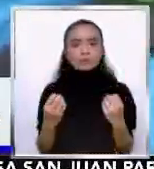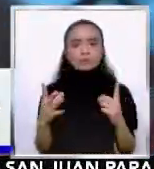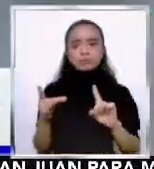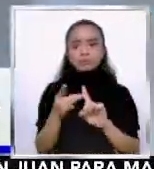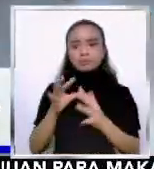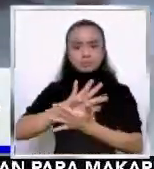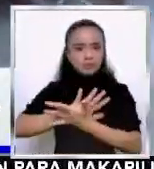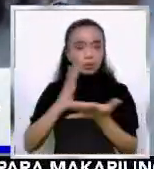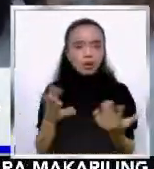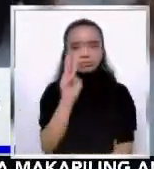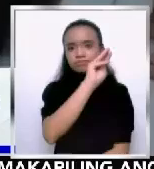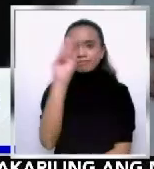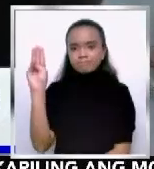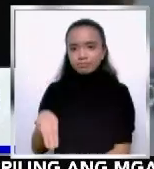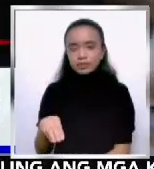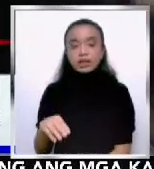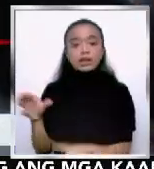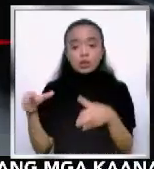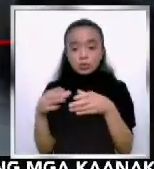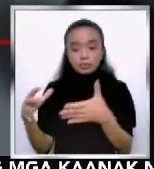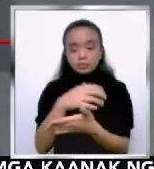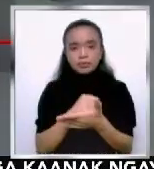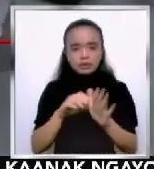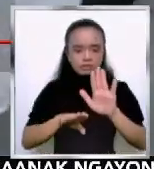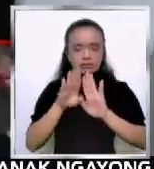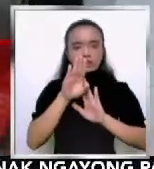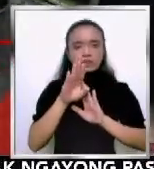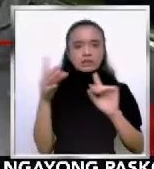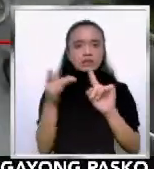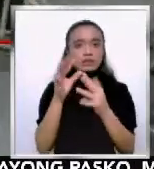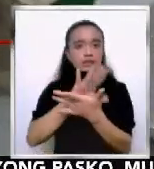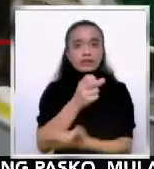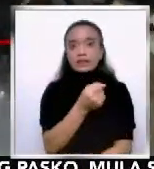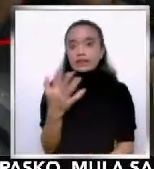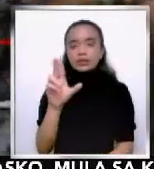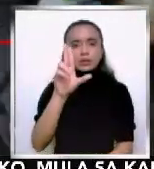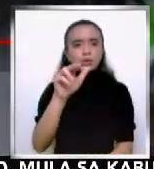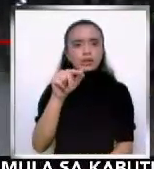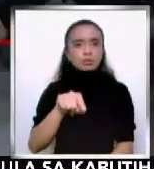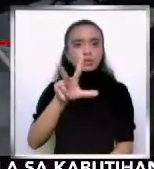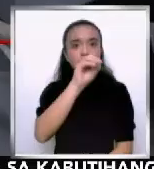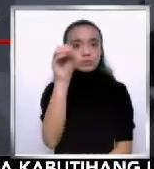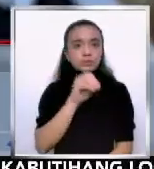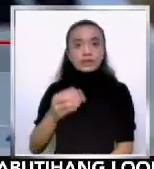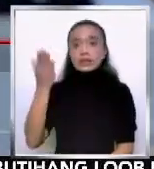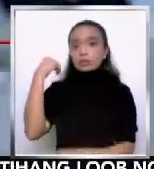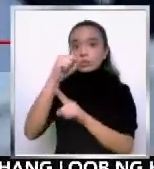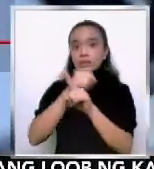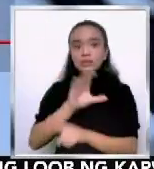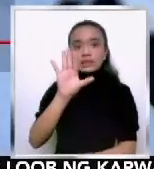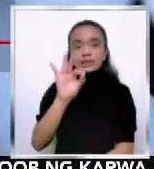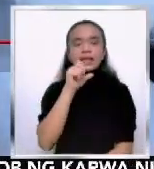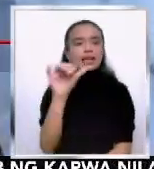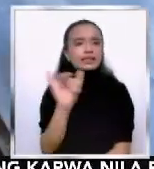Metro Manila. Sa datos ng grupo, tumaas ang positivity rate sa NCR sa 13.3% noong September 9 kumpara sa